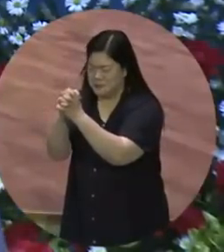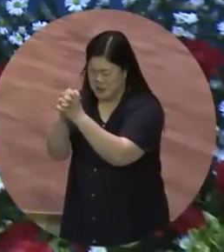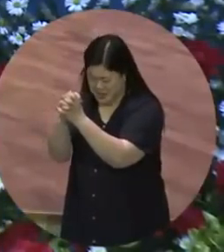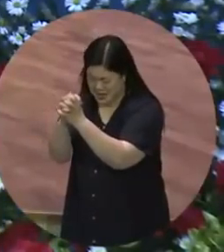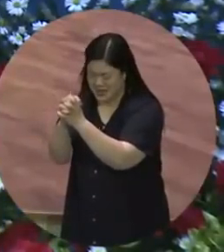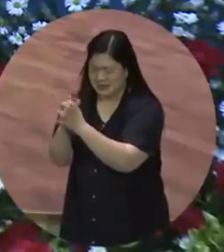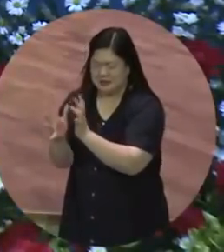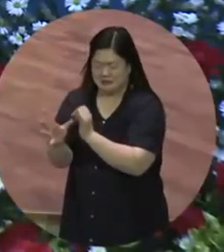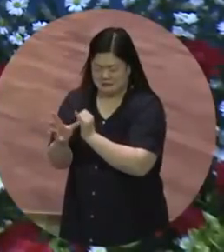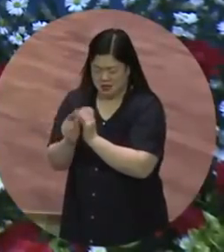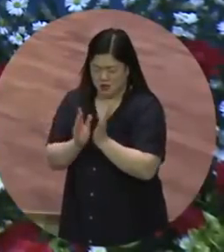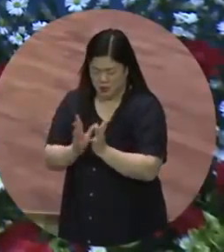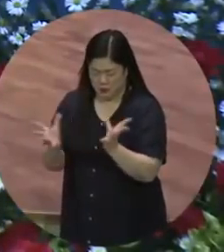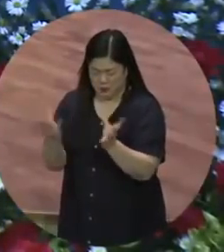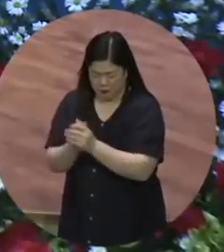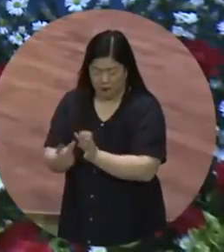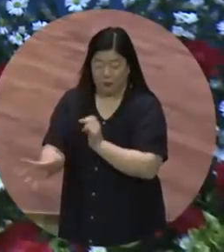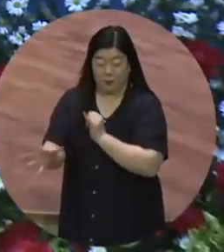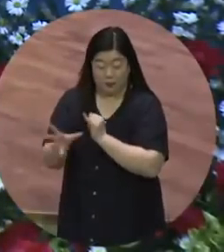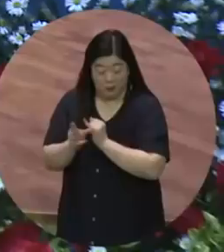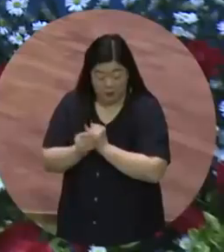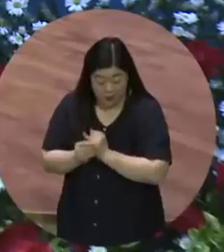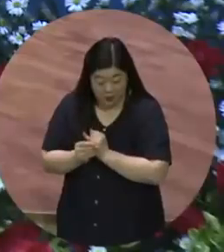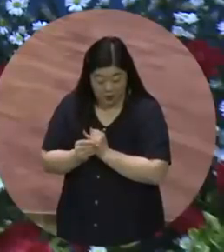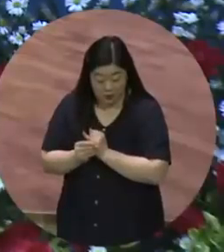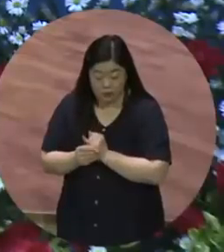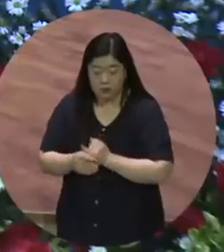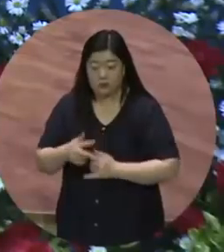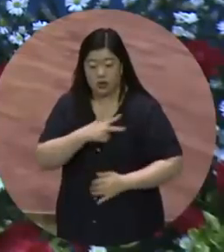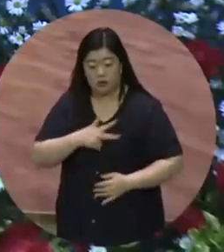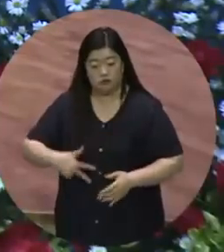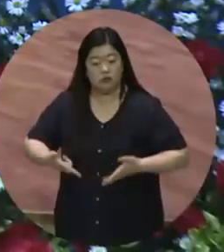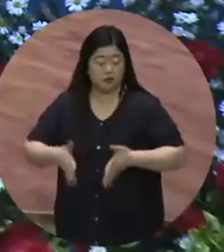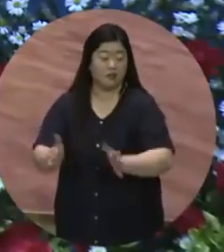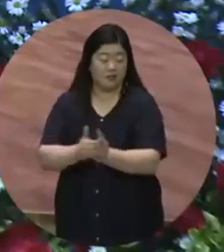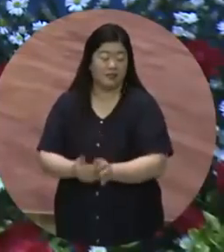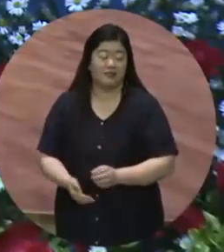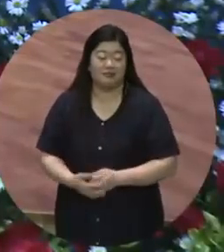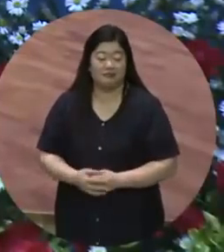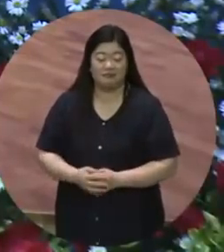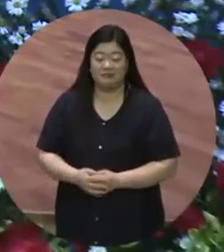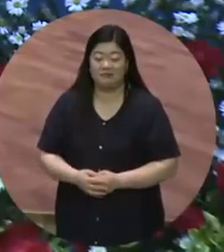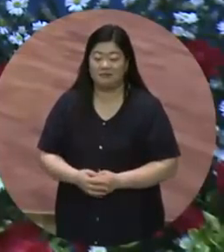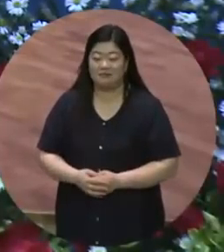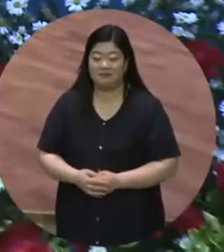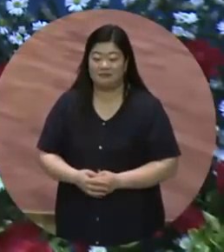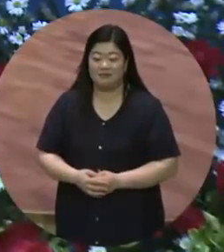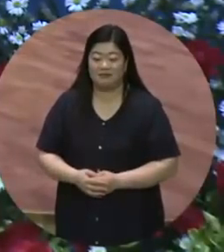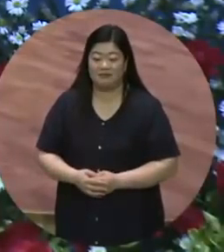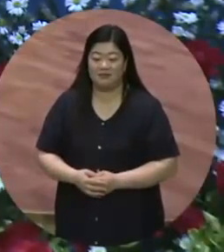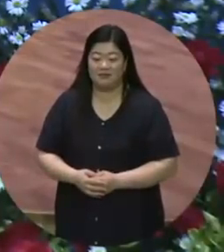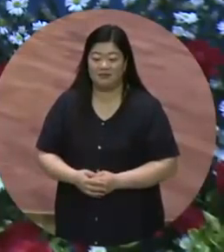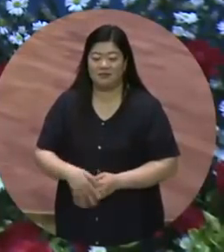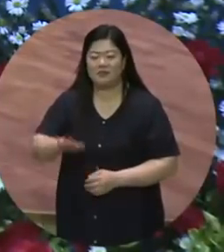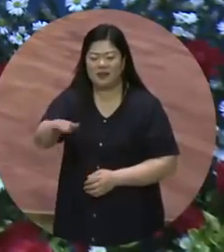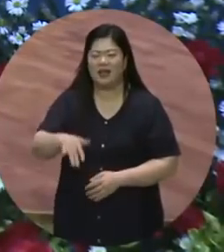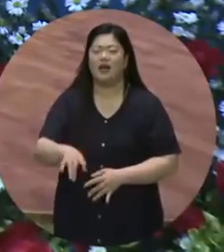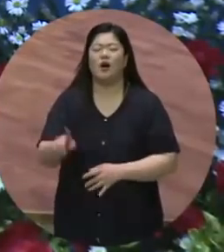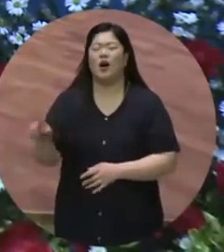여러분 기도하고 일어난 일은 다 합력의 선을 이루십니다.